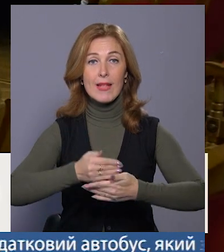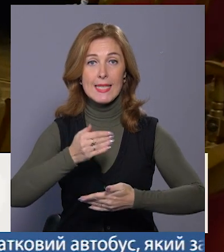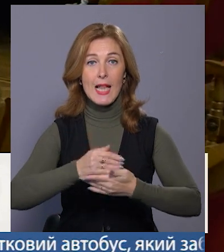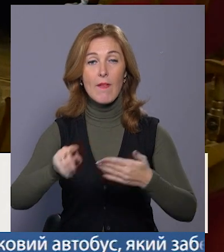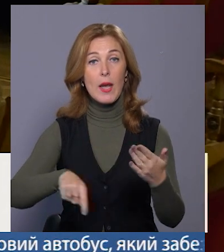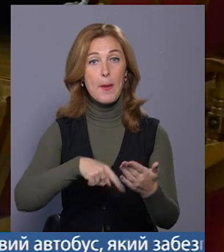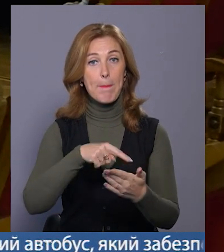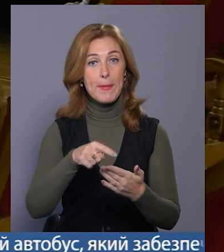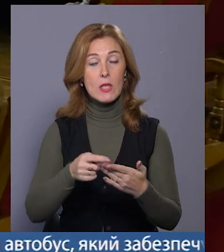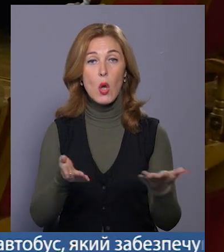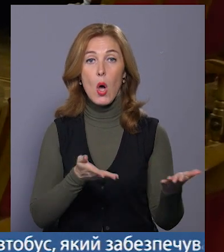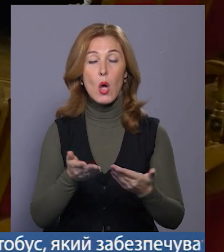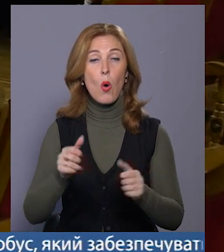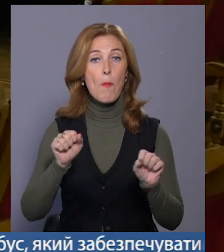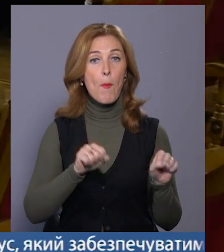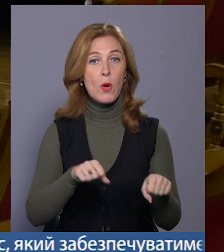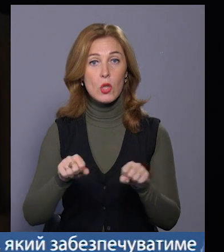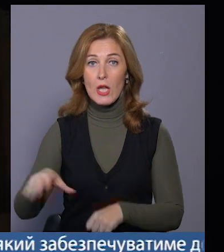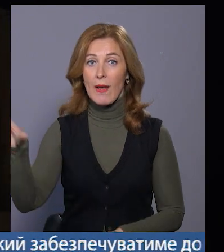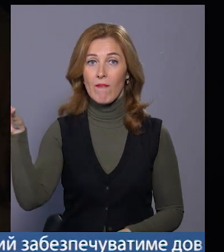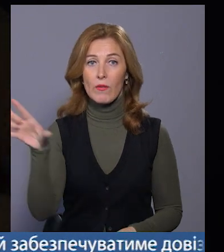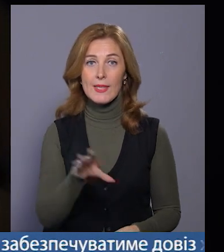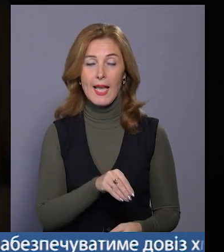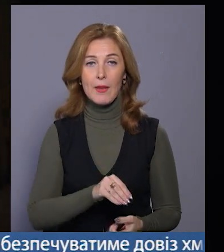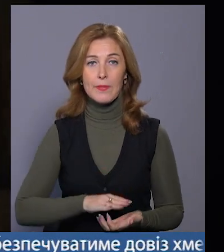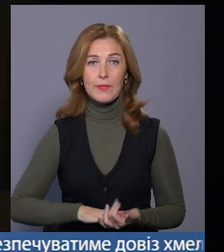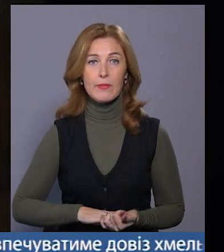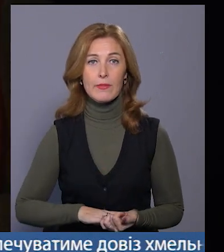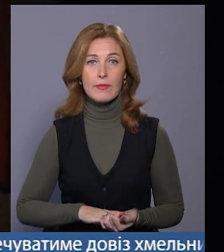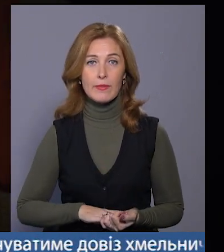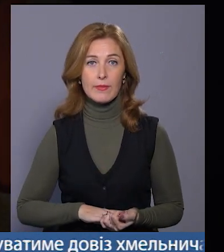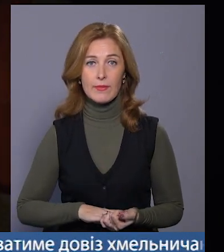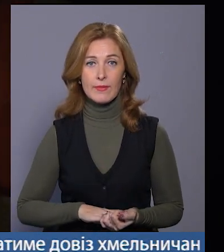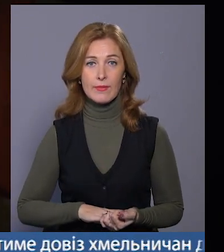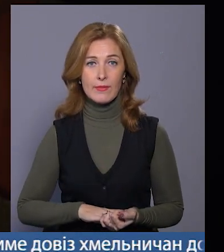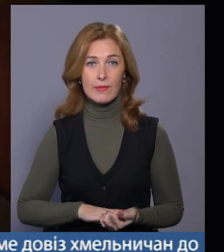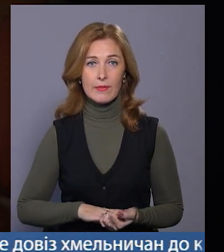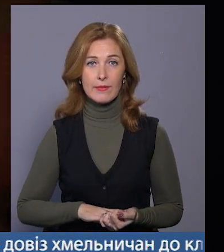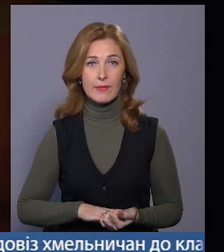у якому можливо все. Що відбувалося?